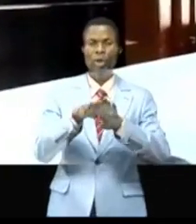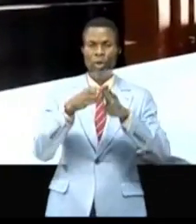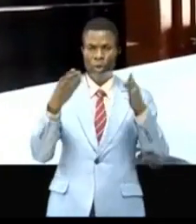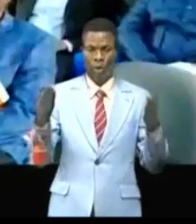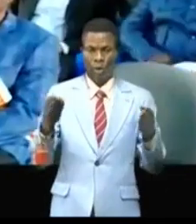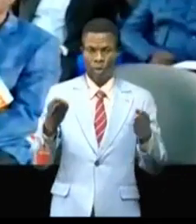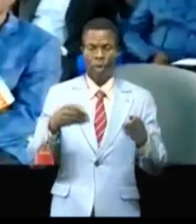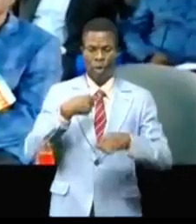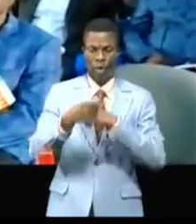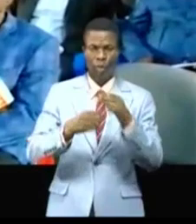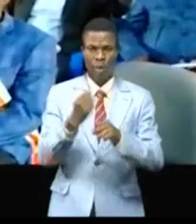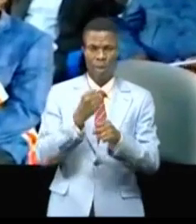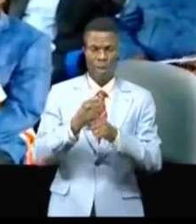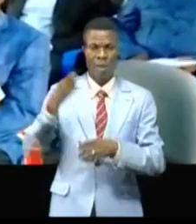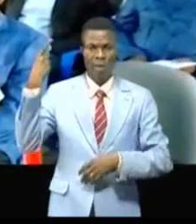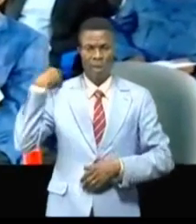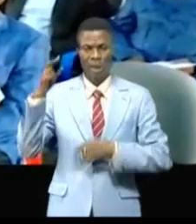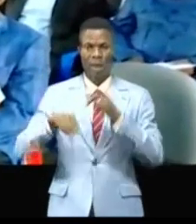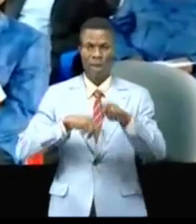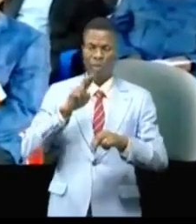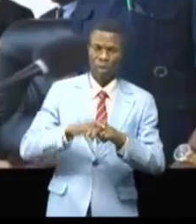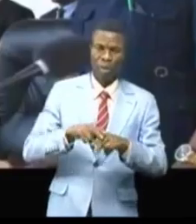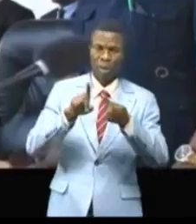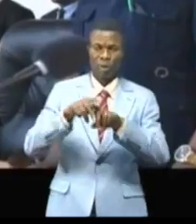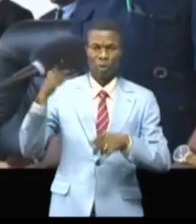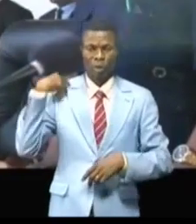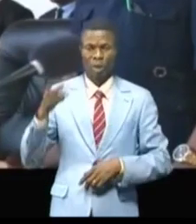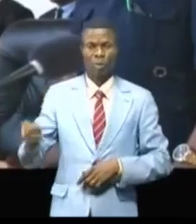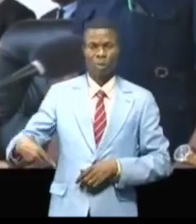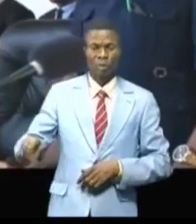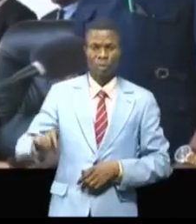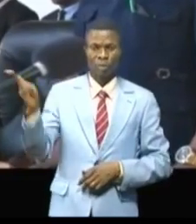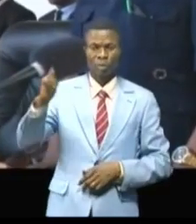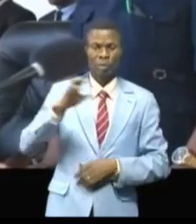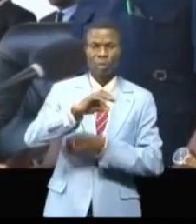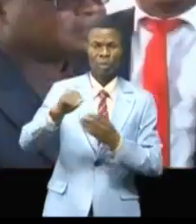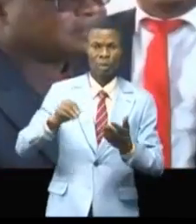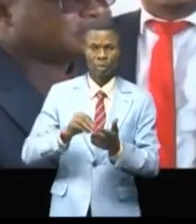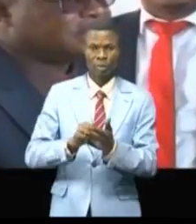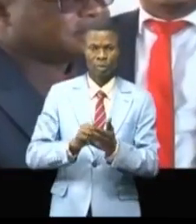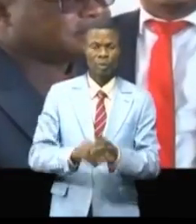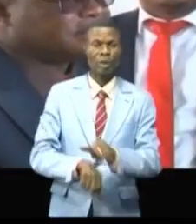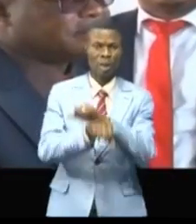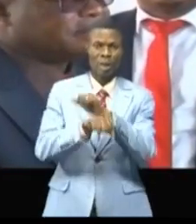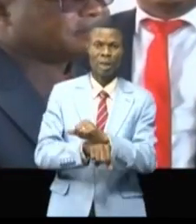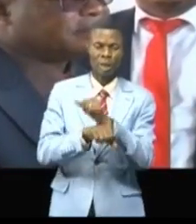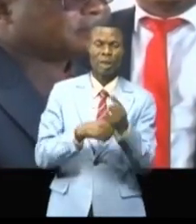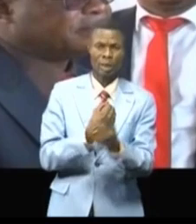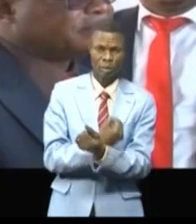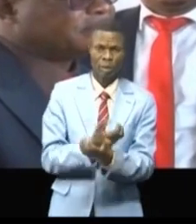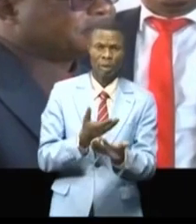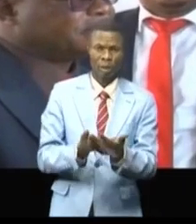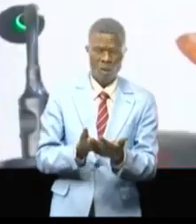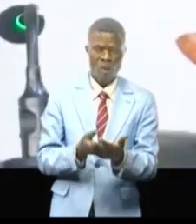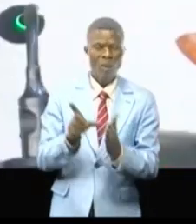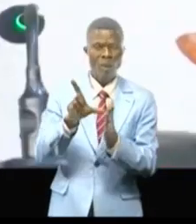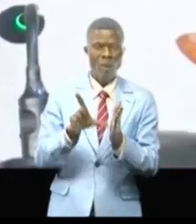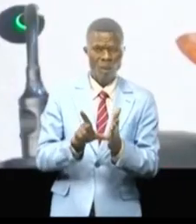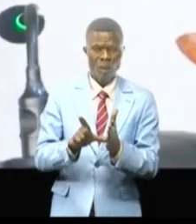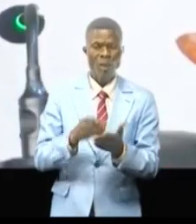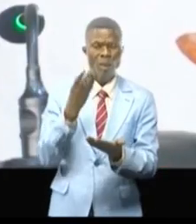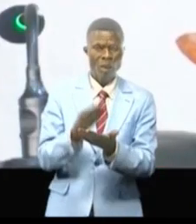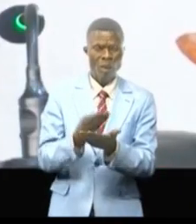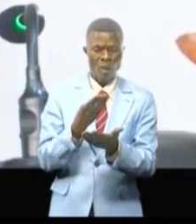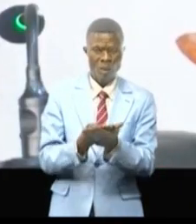rentrée parlementaire dans les assemblées provinciales du pays. Au Kasaï central, l'accoutumance a été respectée. Essentiellement